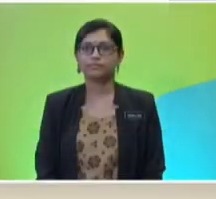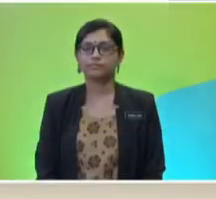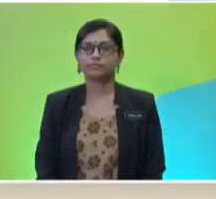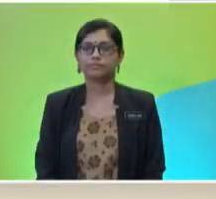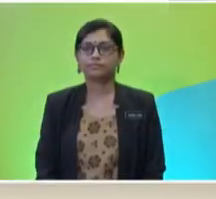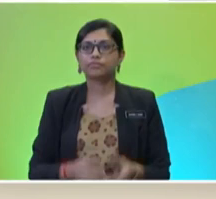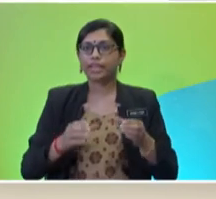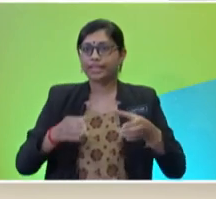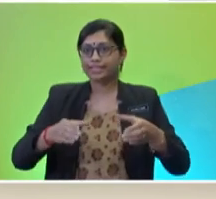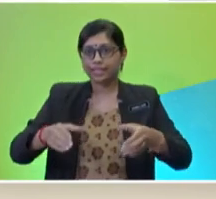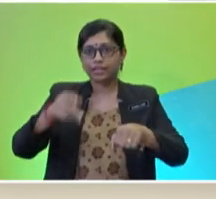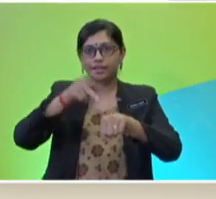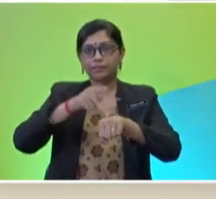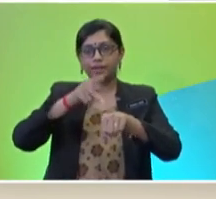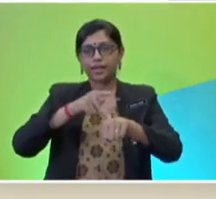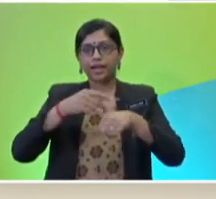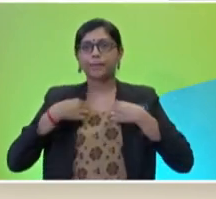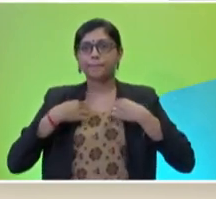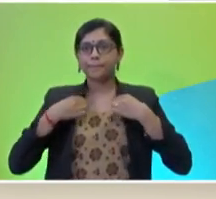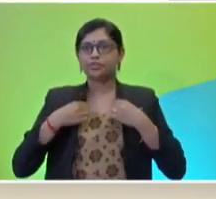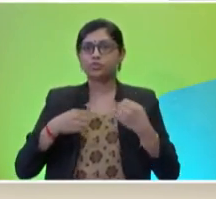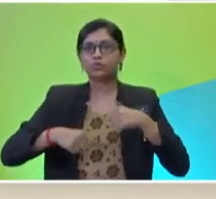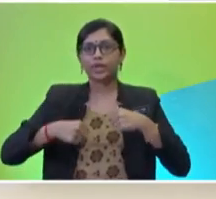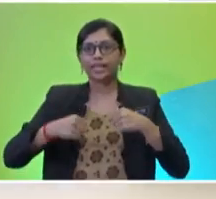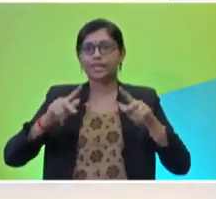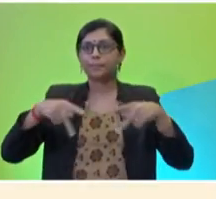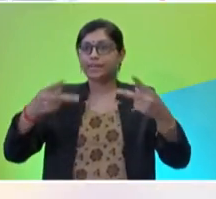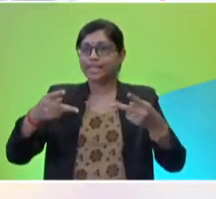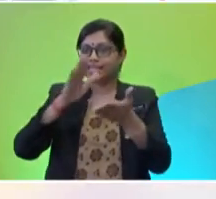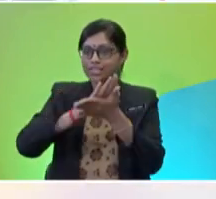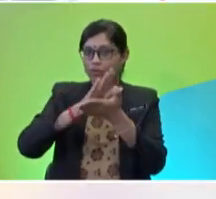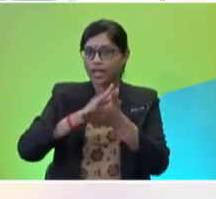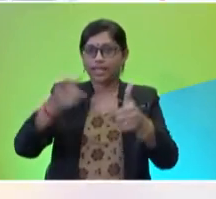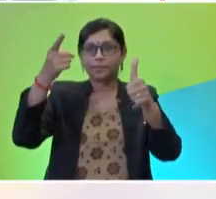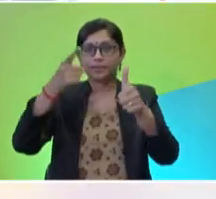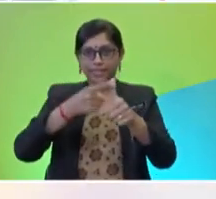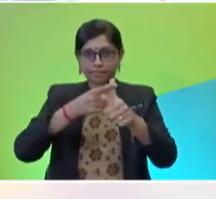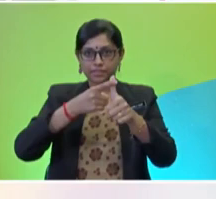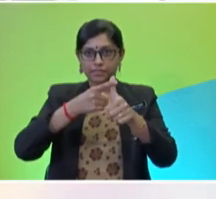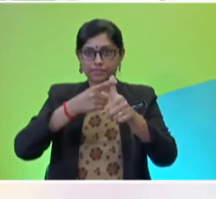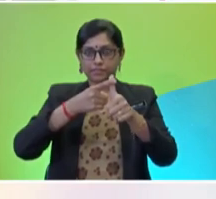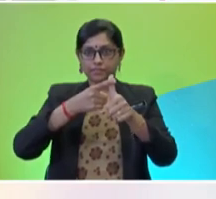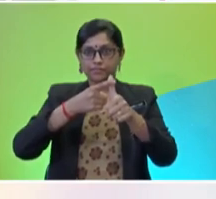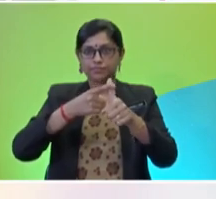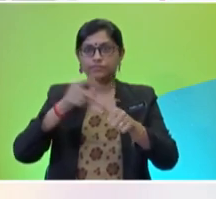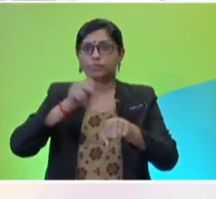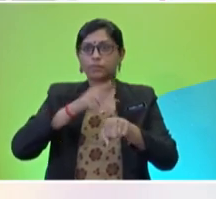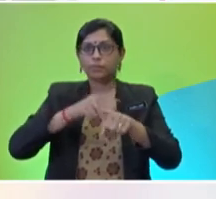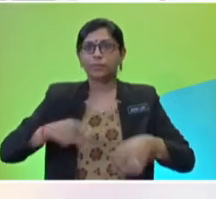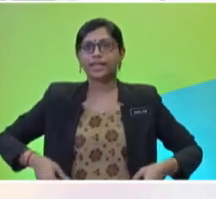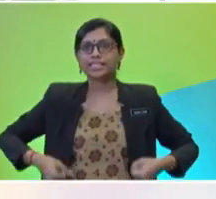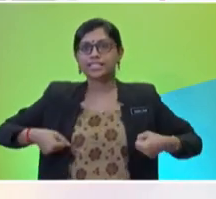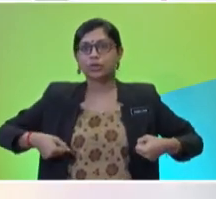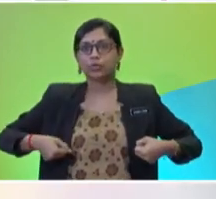Cara memakai baju sukan ke sekolah dengan betul. Langkah pertama, menyarungkan seluar